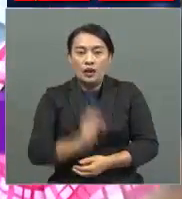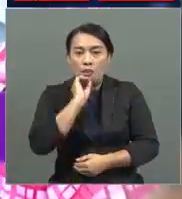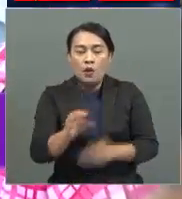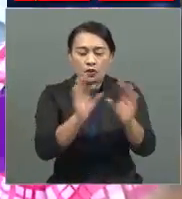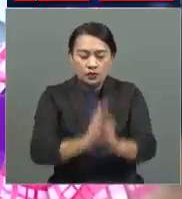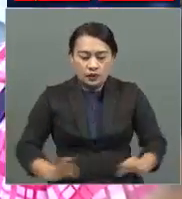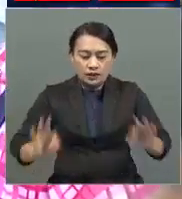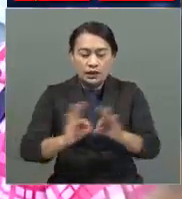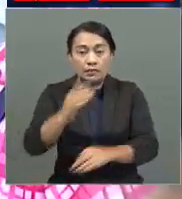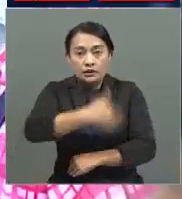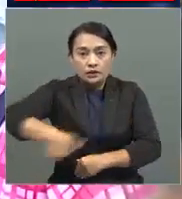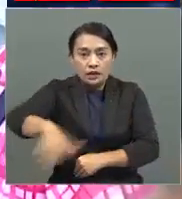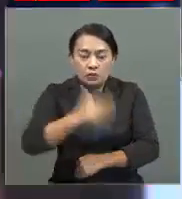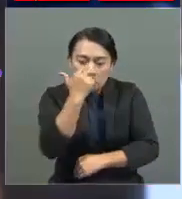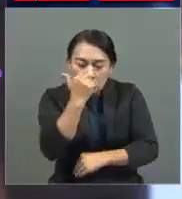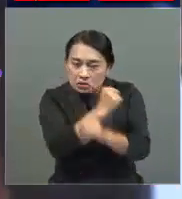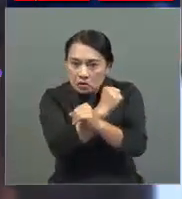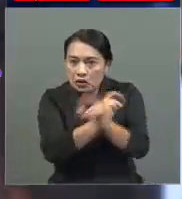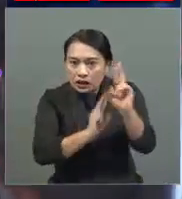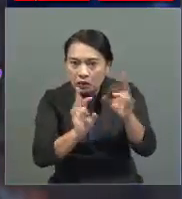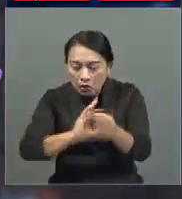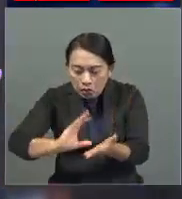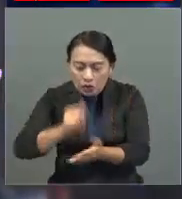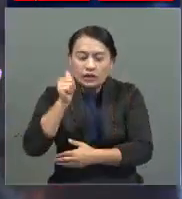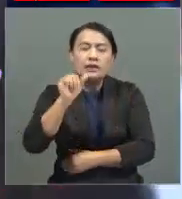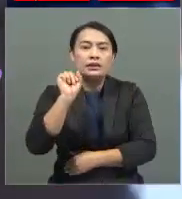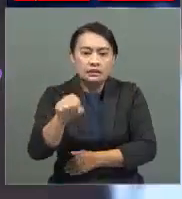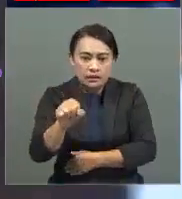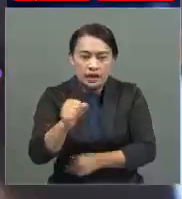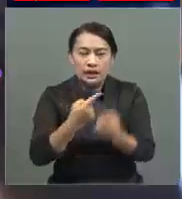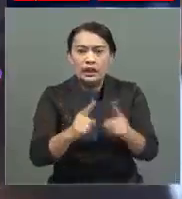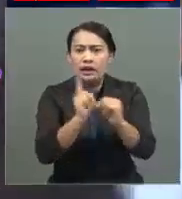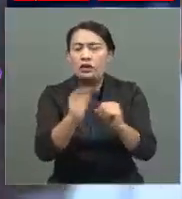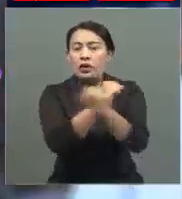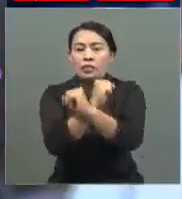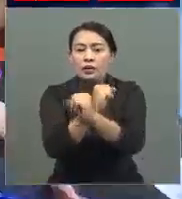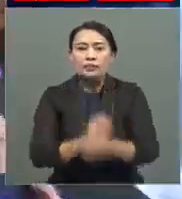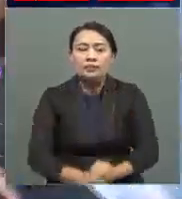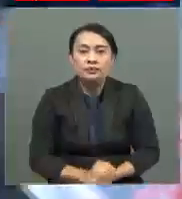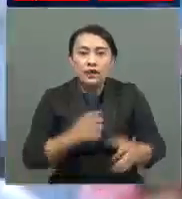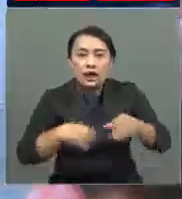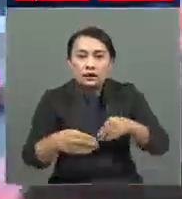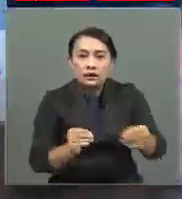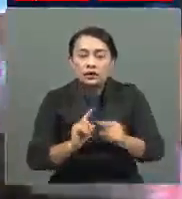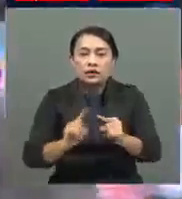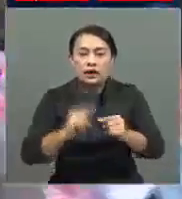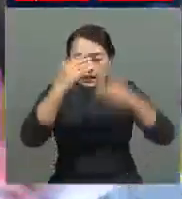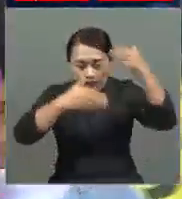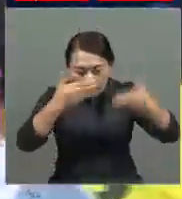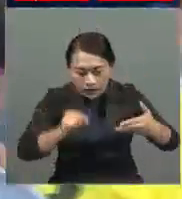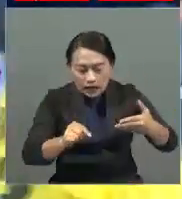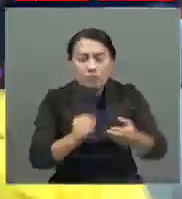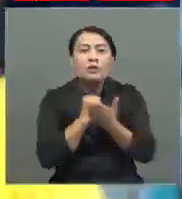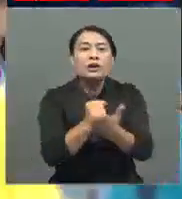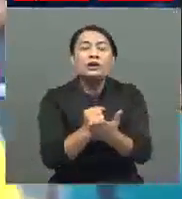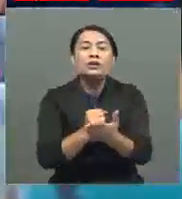ำให้ทุกคนเนี่ยอย่าประมาทนะแม้ว่าสถานการณ์จะดีขึ้นบ้างแล้วก็ตามส่วนมาตรการผ่อนปรนกิจกรรมบางอย่างได้ก็เพื่อลดผลก